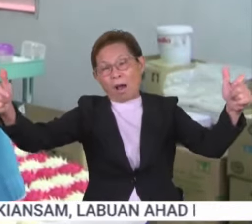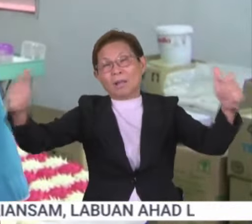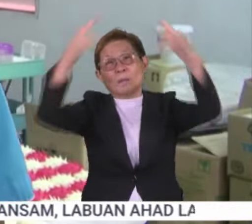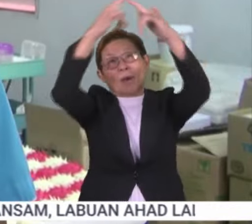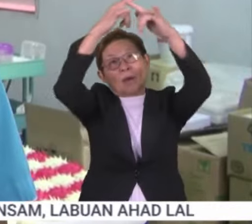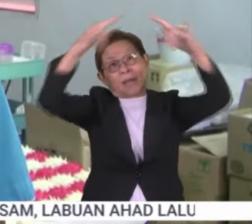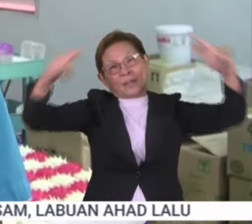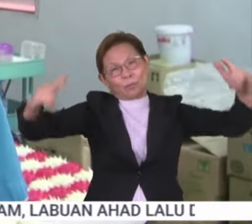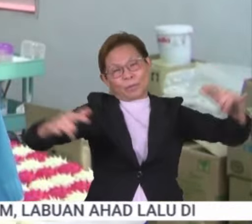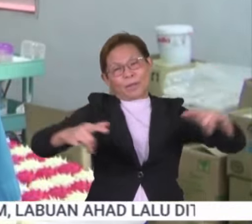kenopi